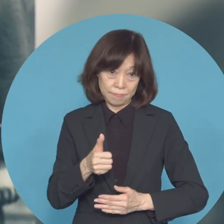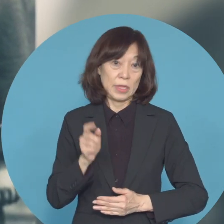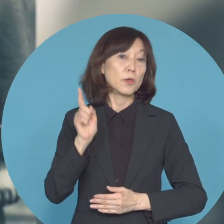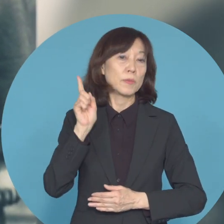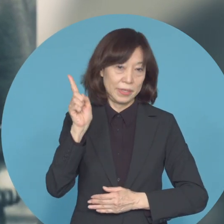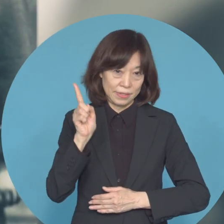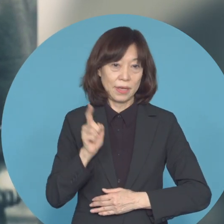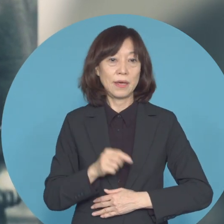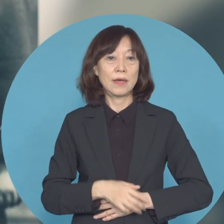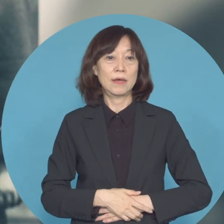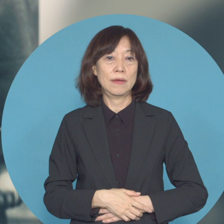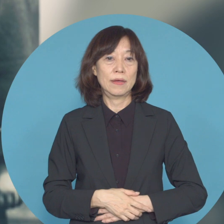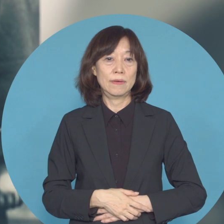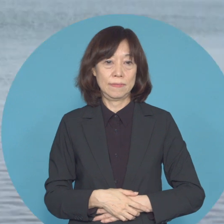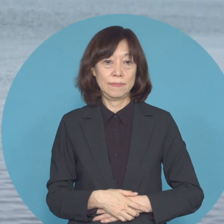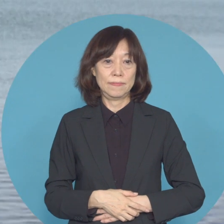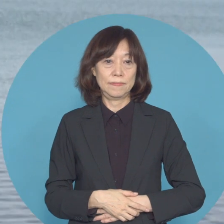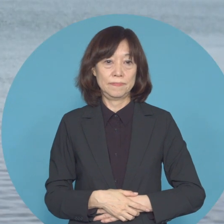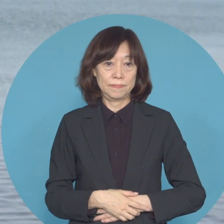話していました。